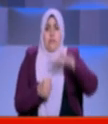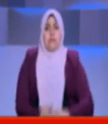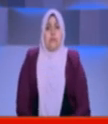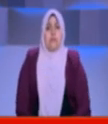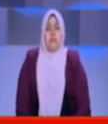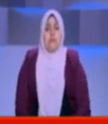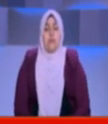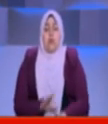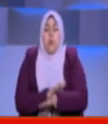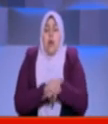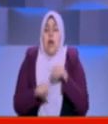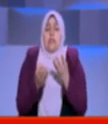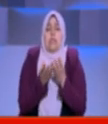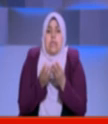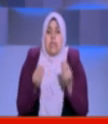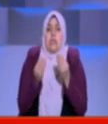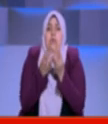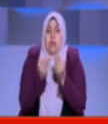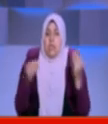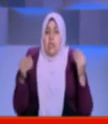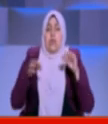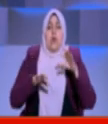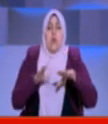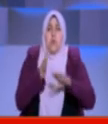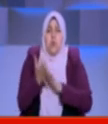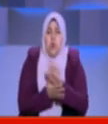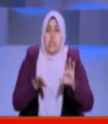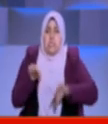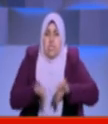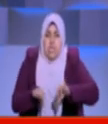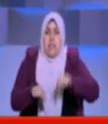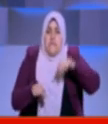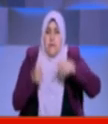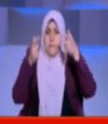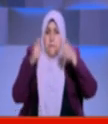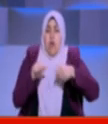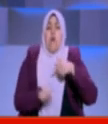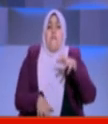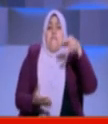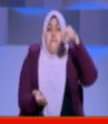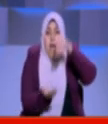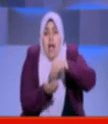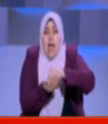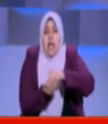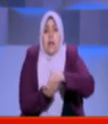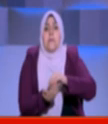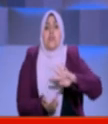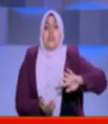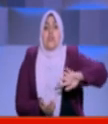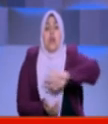وحدثت الكثير والكثير من الأمور السياسية، وفي هذا البلد وفي قلب الشرق الأوسط